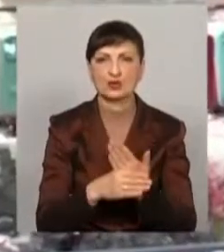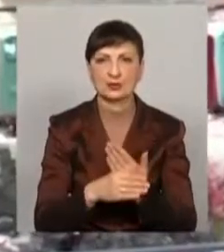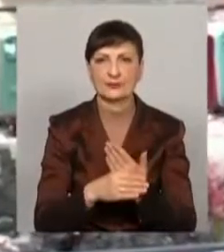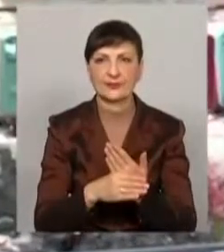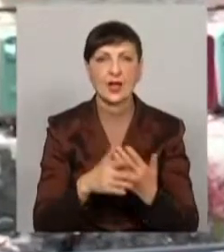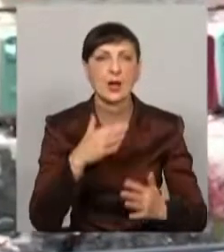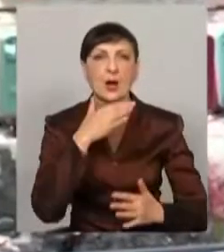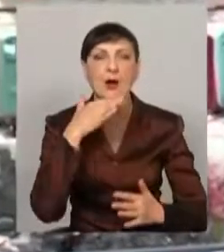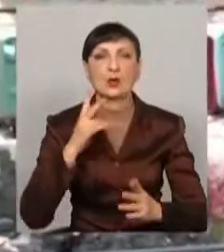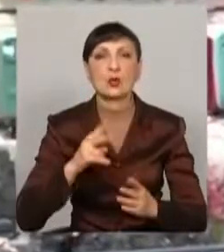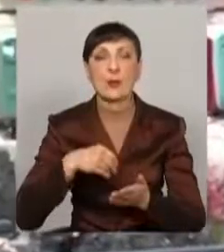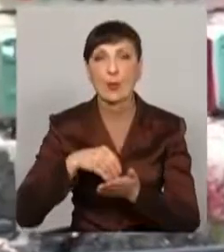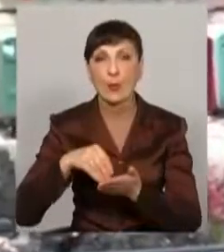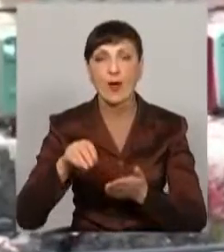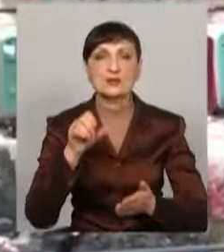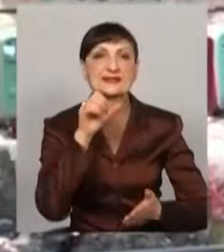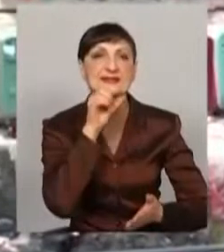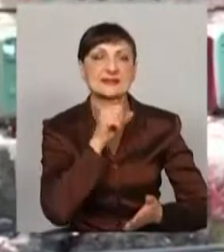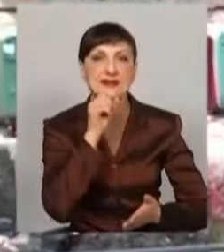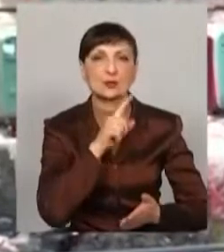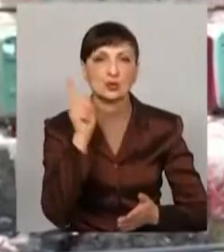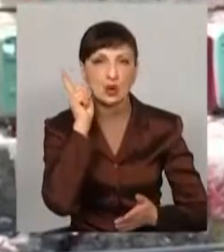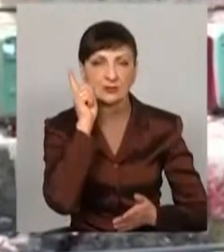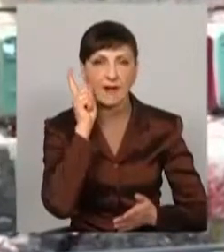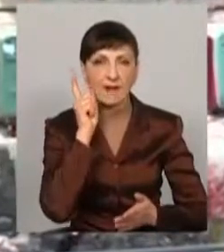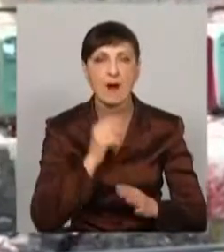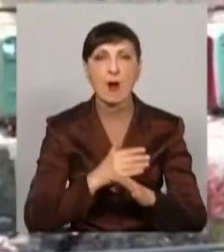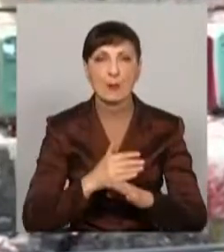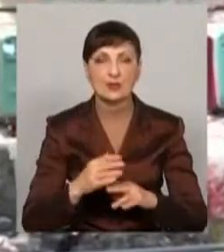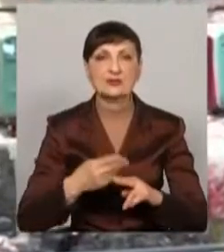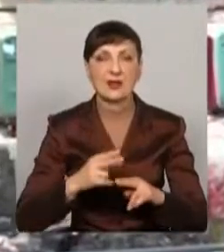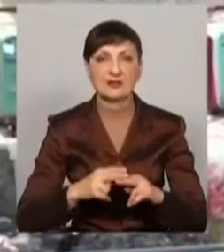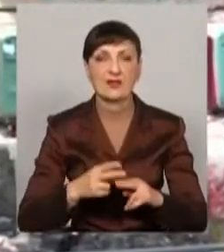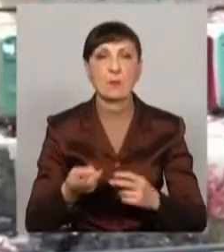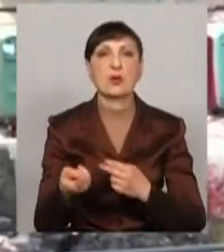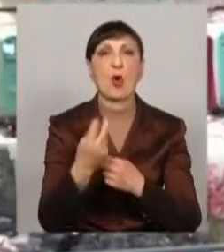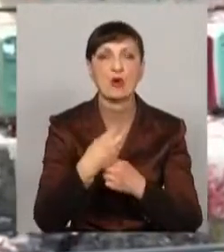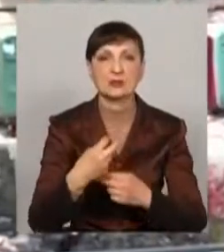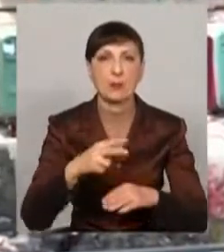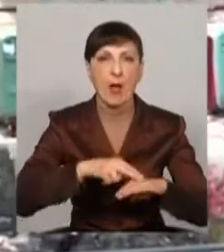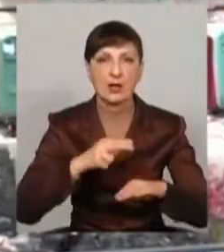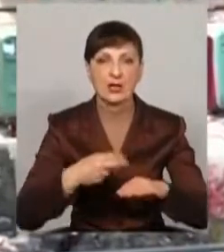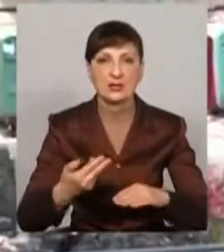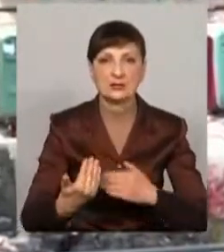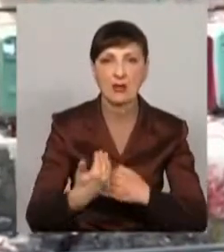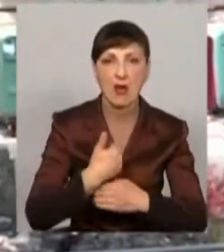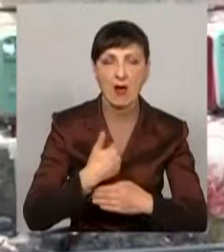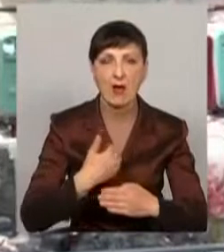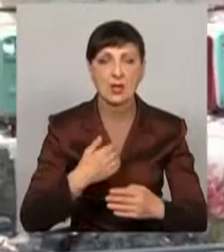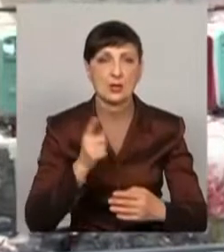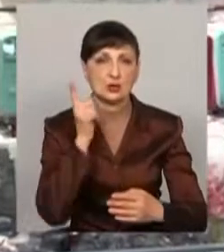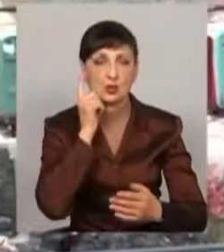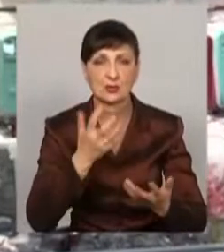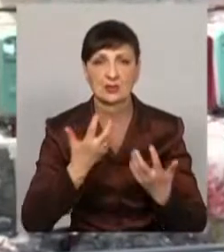скупкой краденных телефонов, после чего как бы приходят сотрудники, изымают их, ну, на